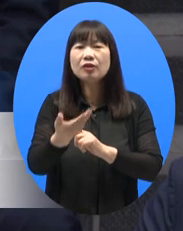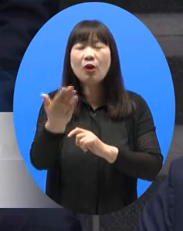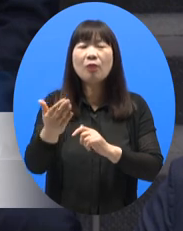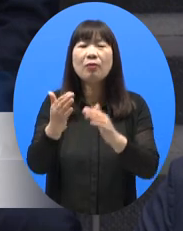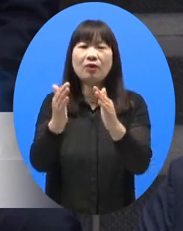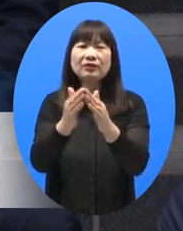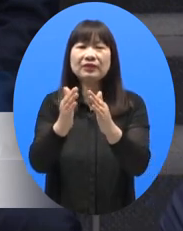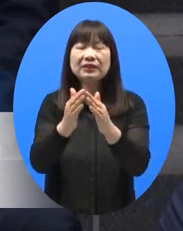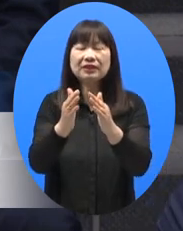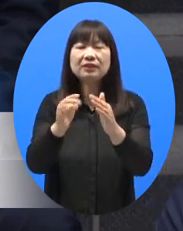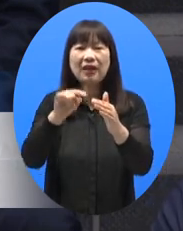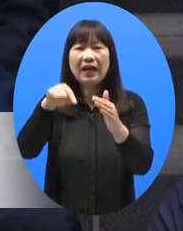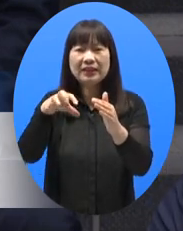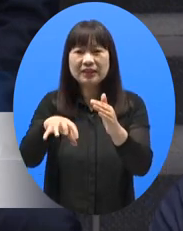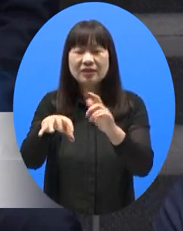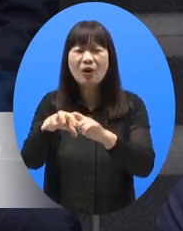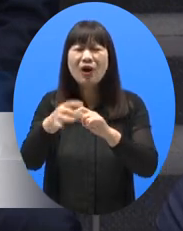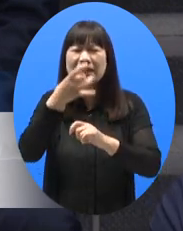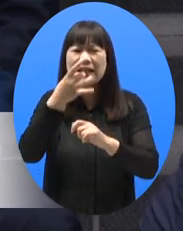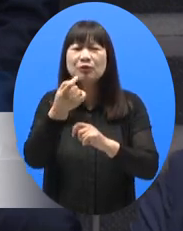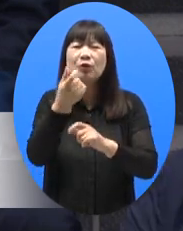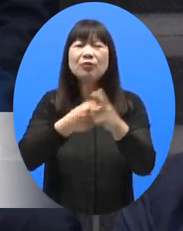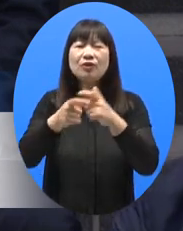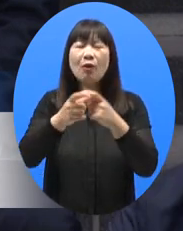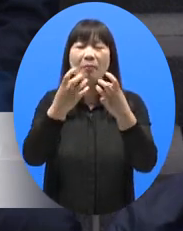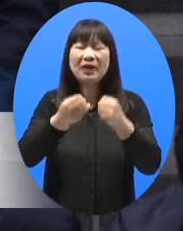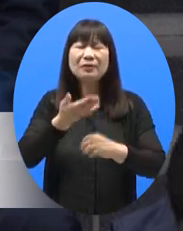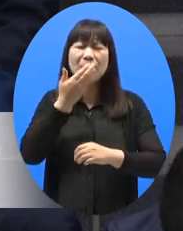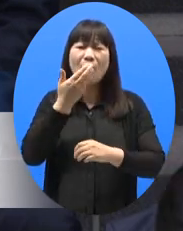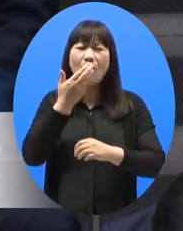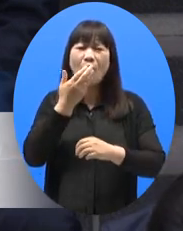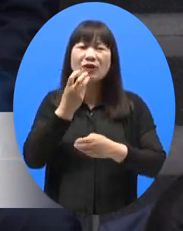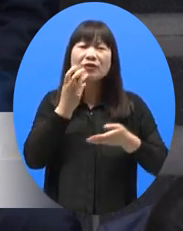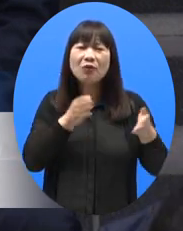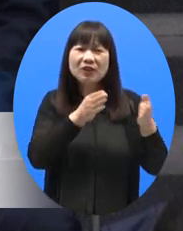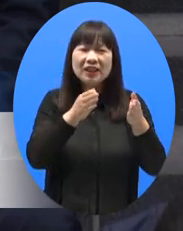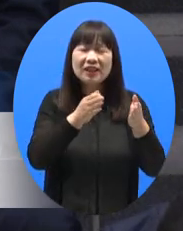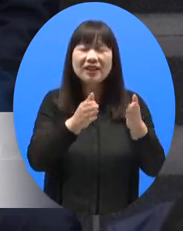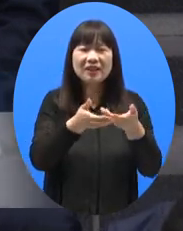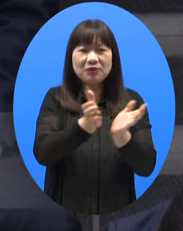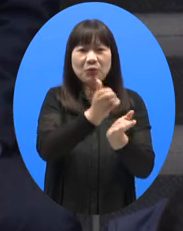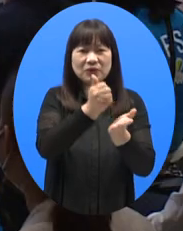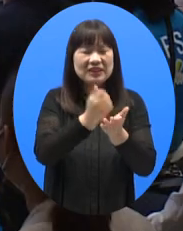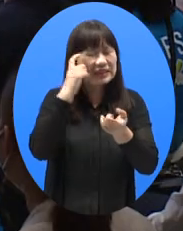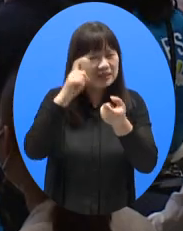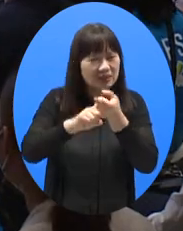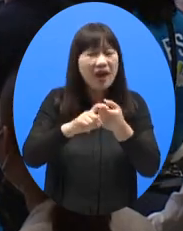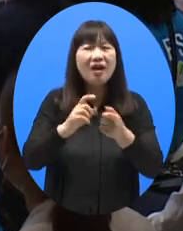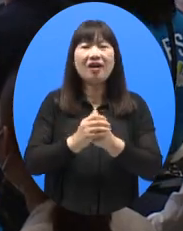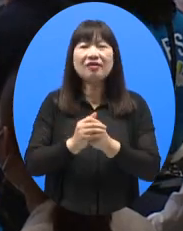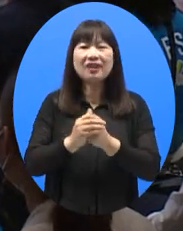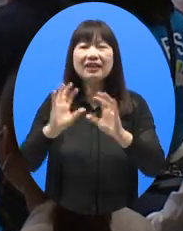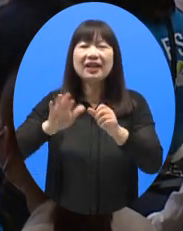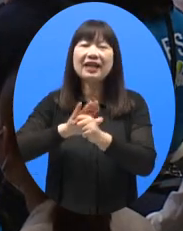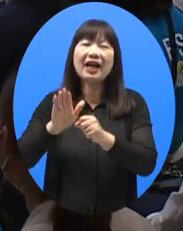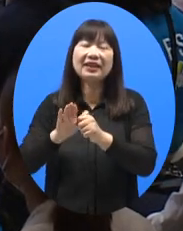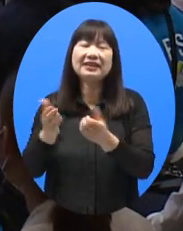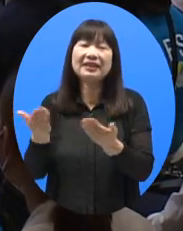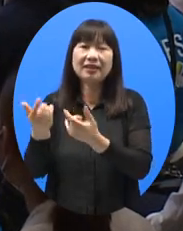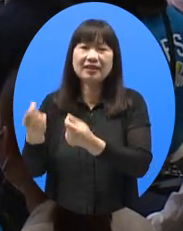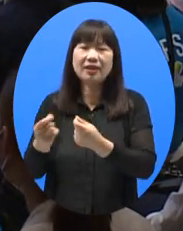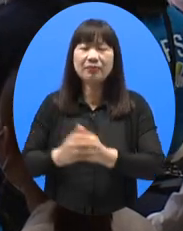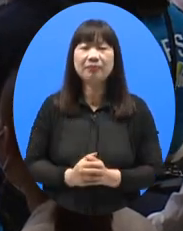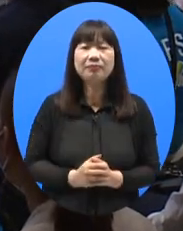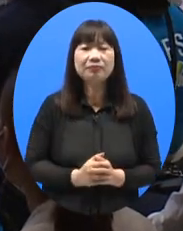관심 가져주시고 집에서 쌀 좀 조금만 더 주시면 애국하는 길이다 생각합니다. 이에 김동연